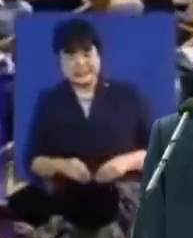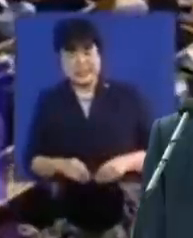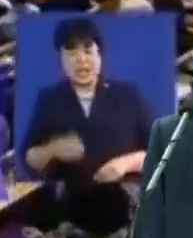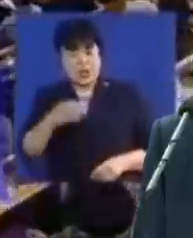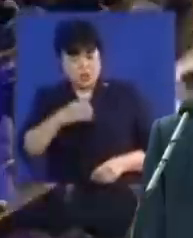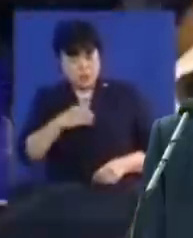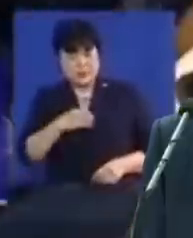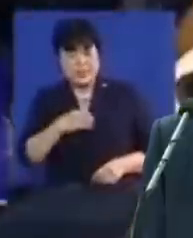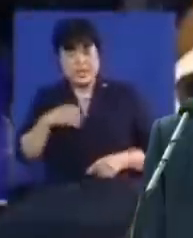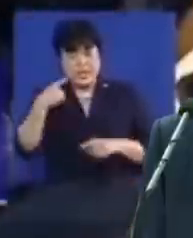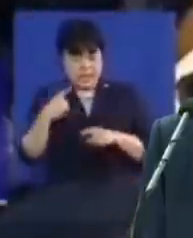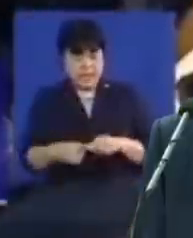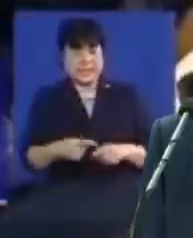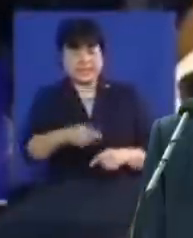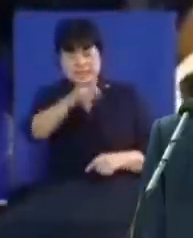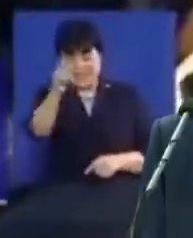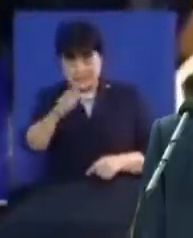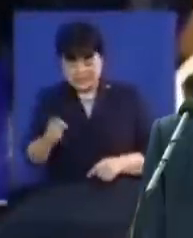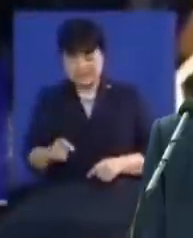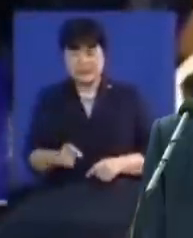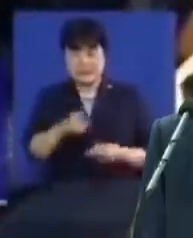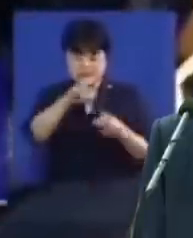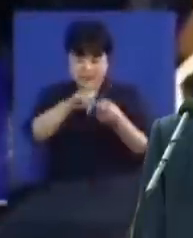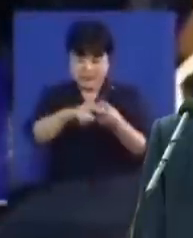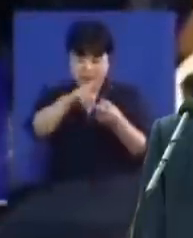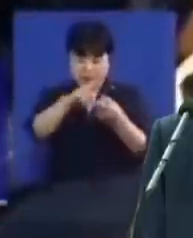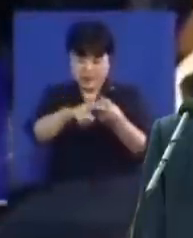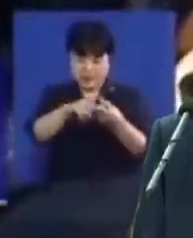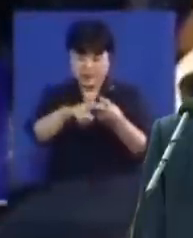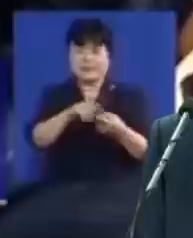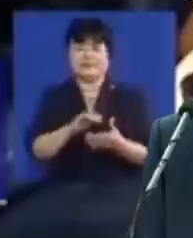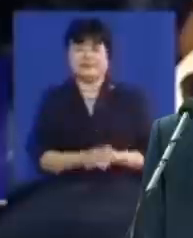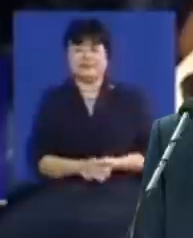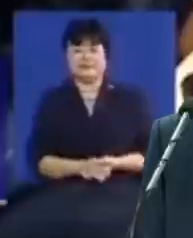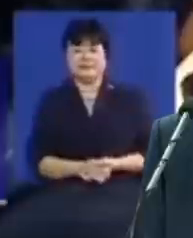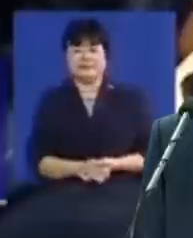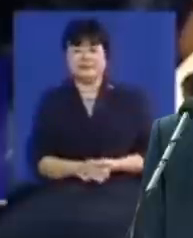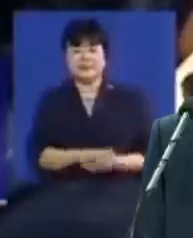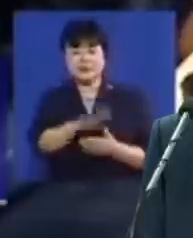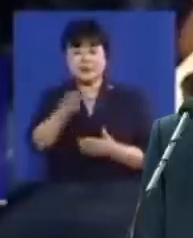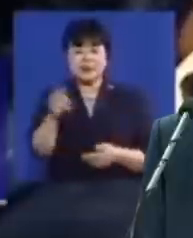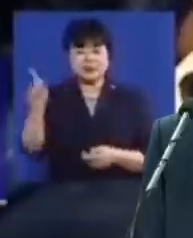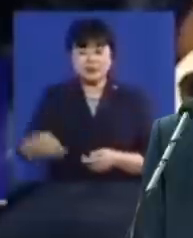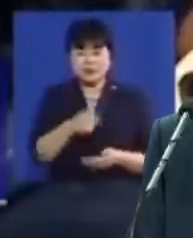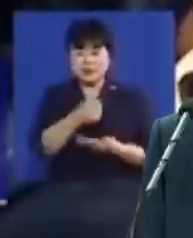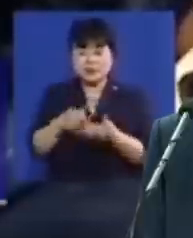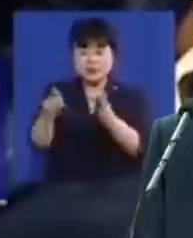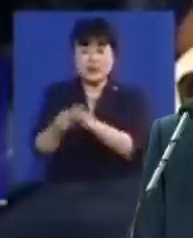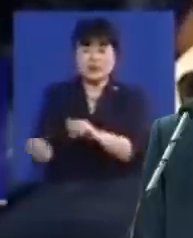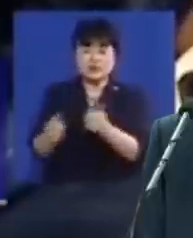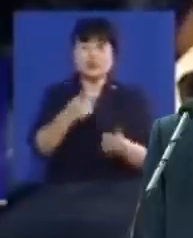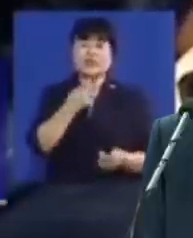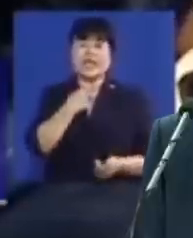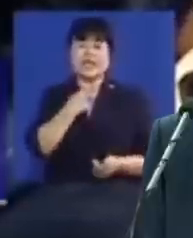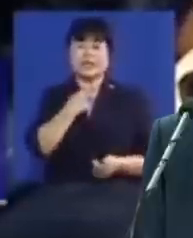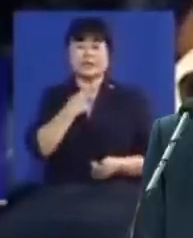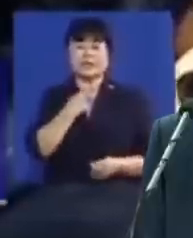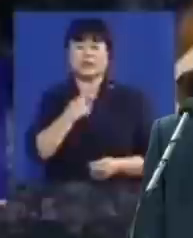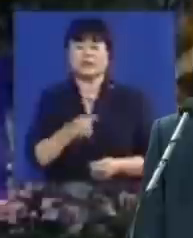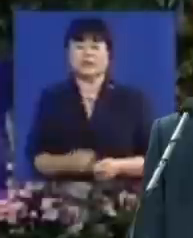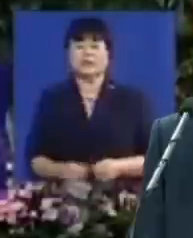기근이나 적신이나 위험이나 칼이랴 기록된 바 우리가 종일 주를 위하여 죽임을 당케